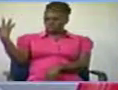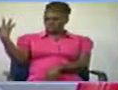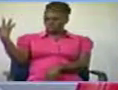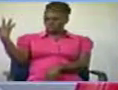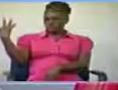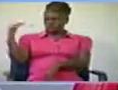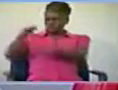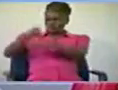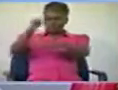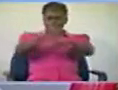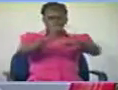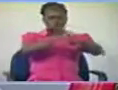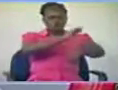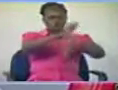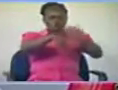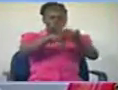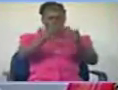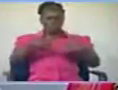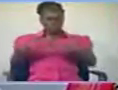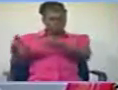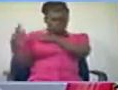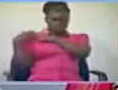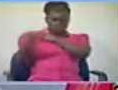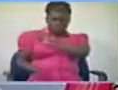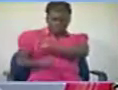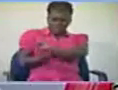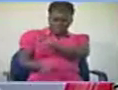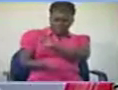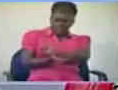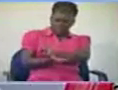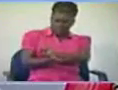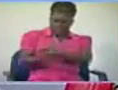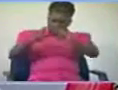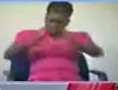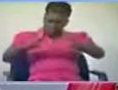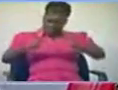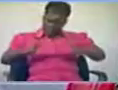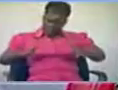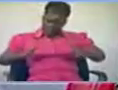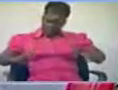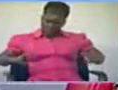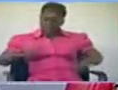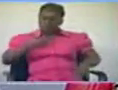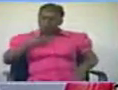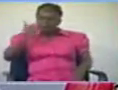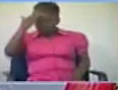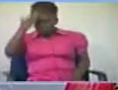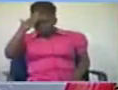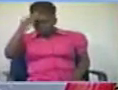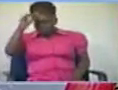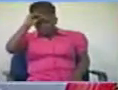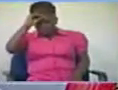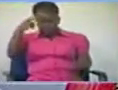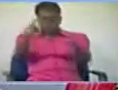tuliita washikadau tukawaeleza kwamba tulikuwa tumefanya utafiti tukitaka kujua maoni ya